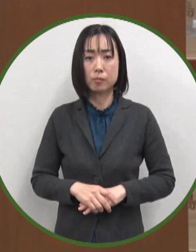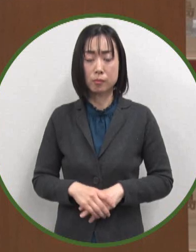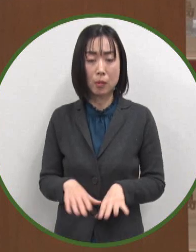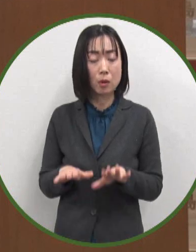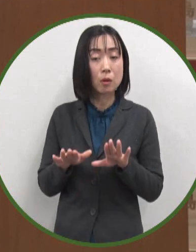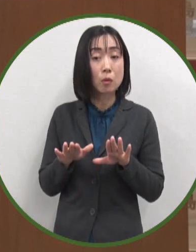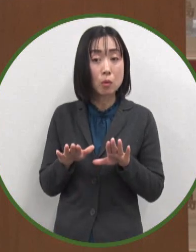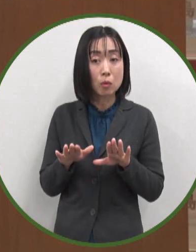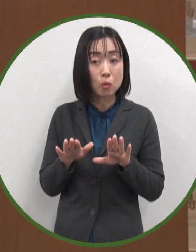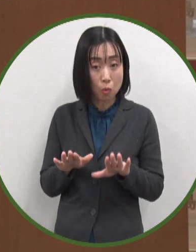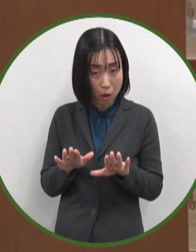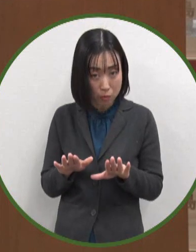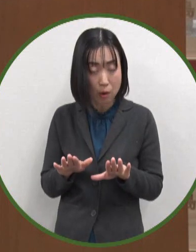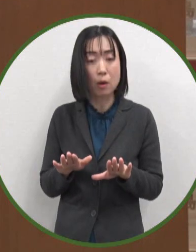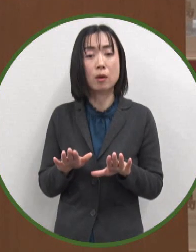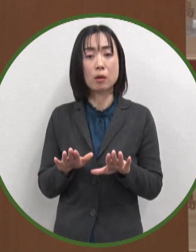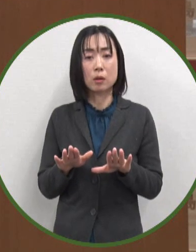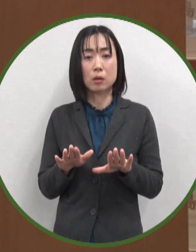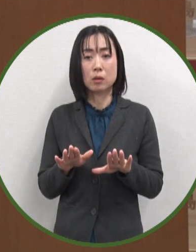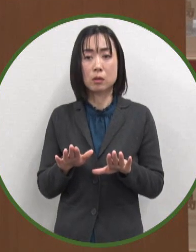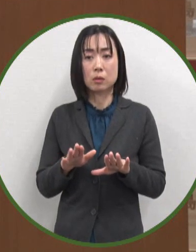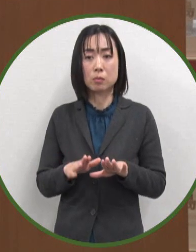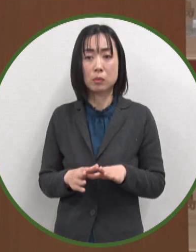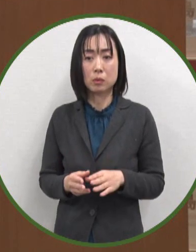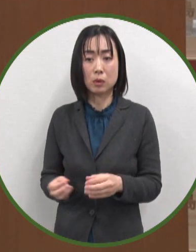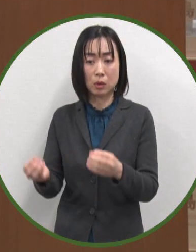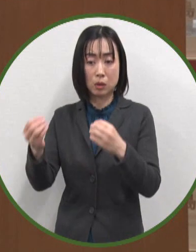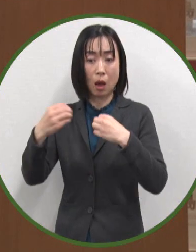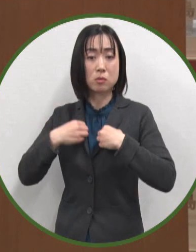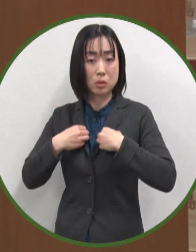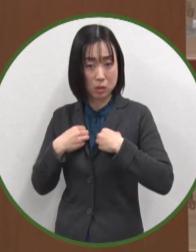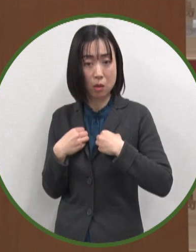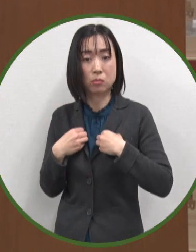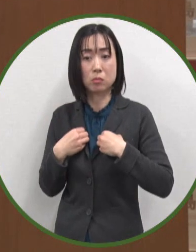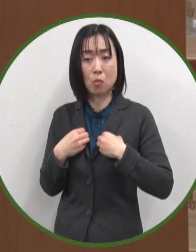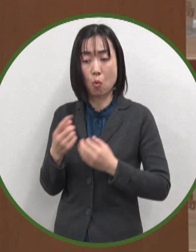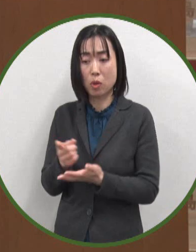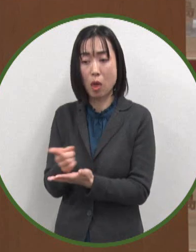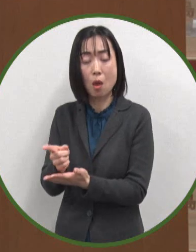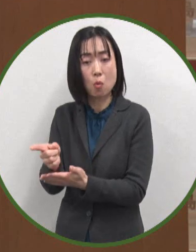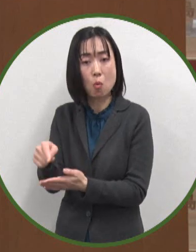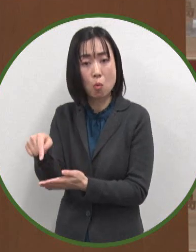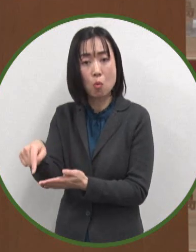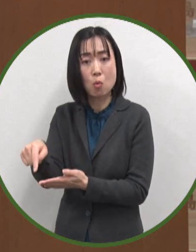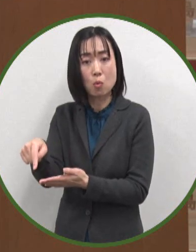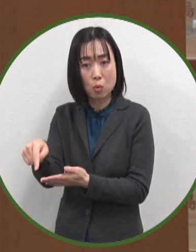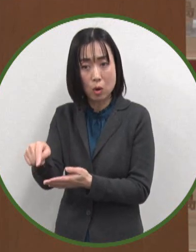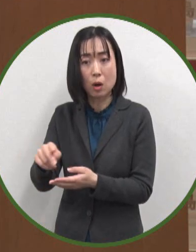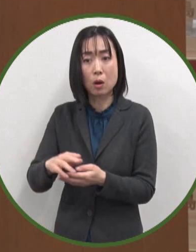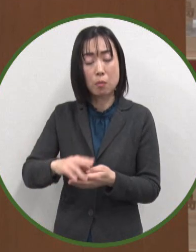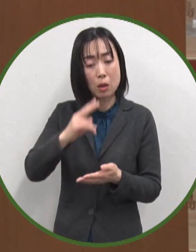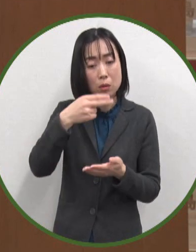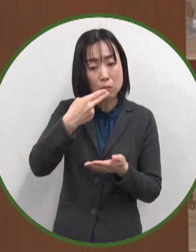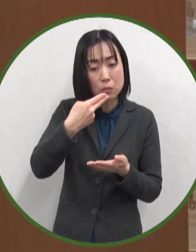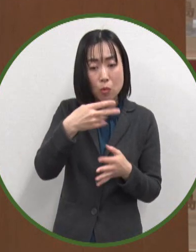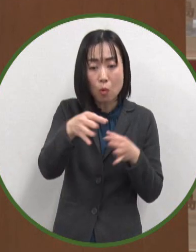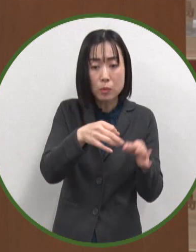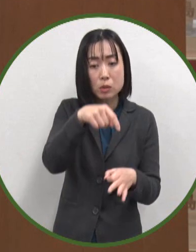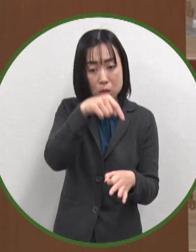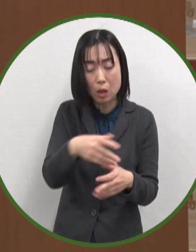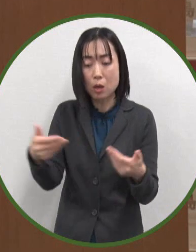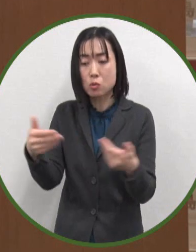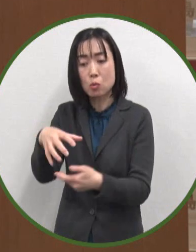あ、今回は、主な感染経路が先ほどお示ししたように飲食職場でその